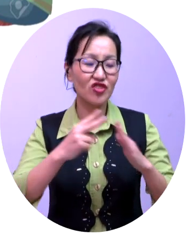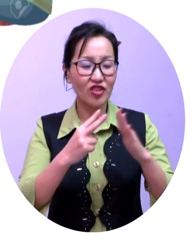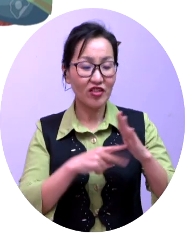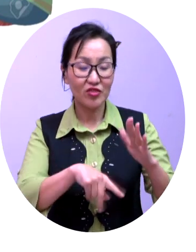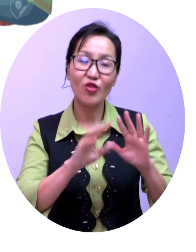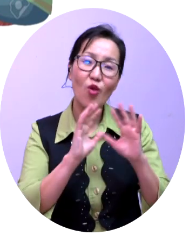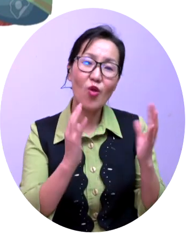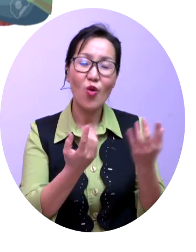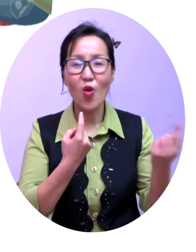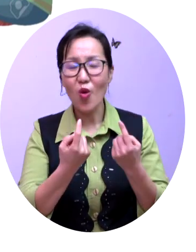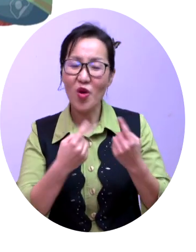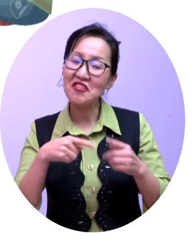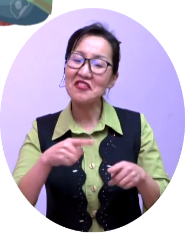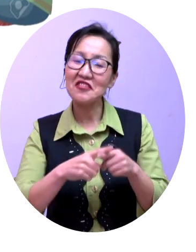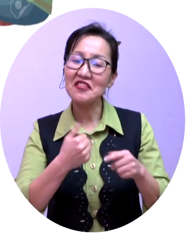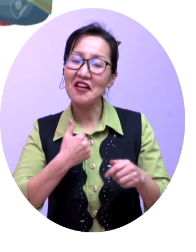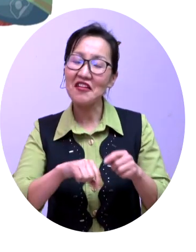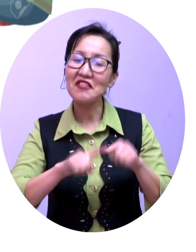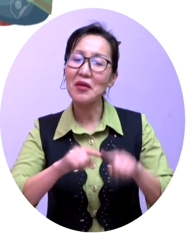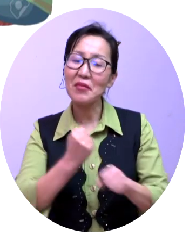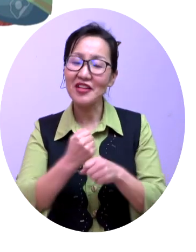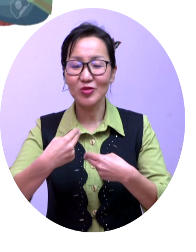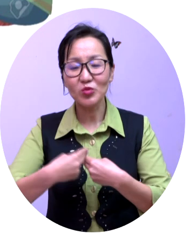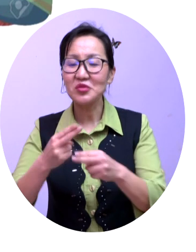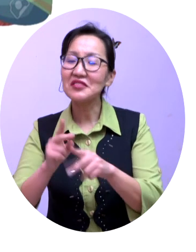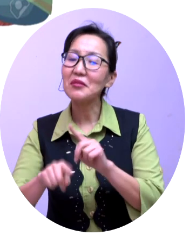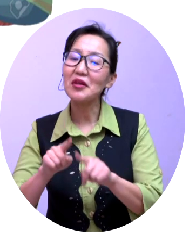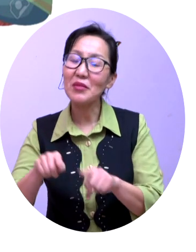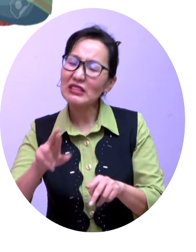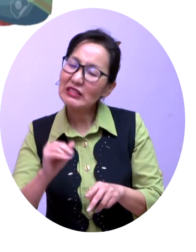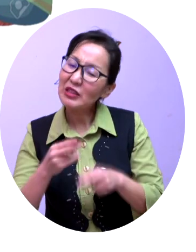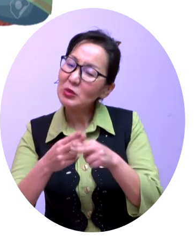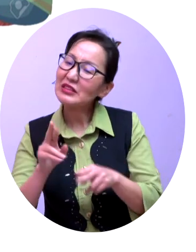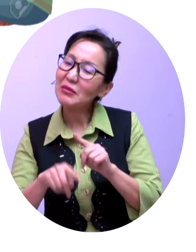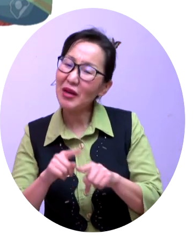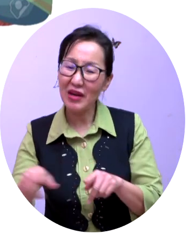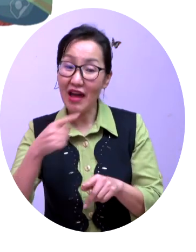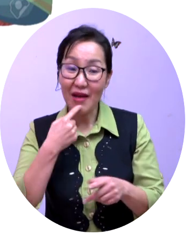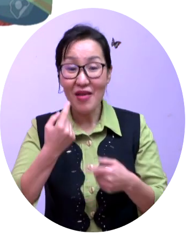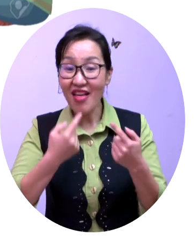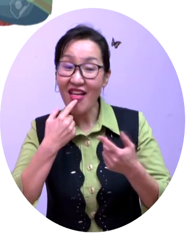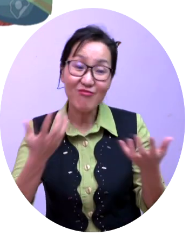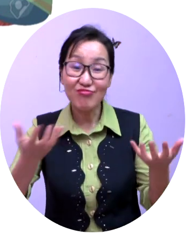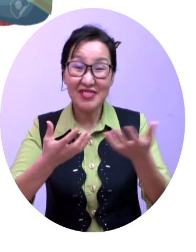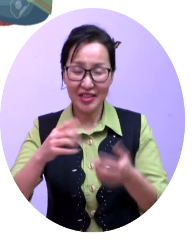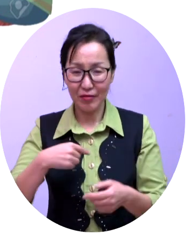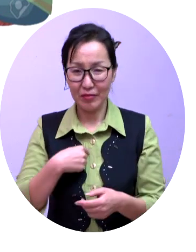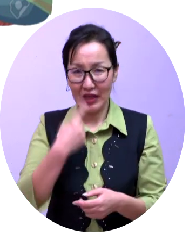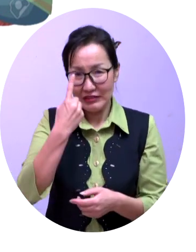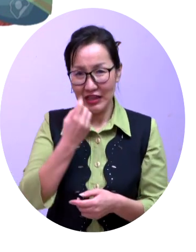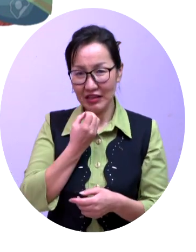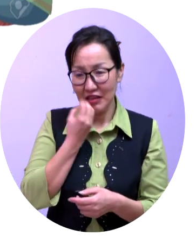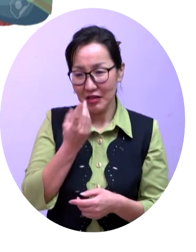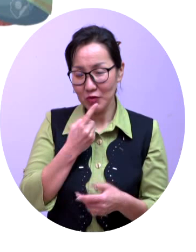ажилд яаж тусласан тухайгаан ам уралдан ярьж байхад харин би ярих зүйлгүй чимээгүй